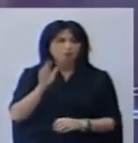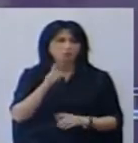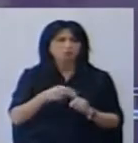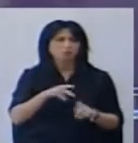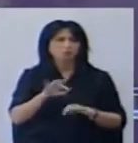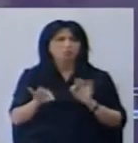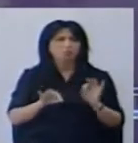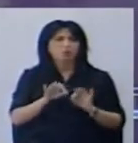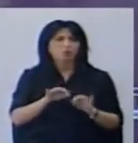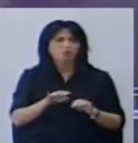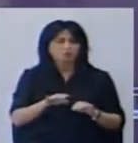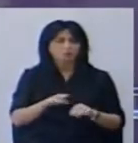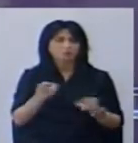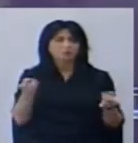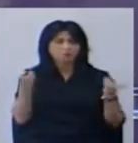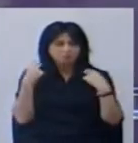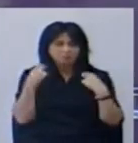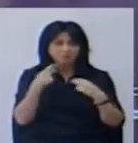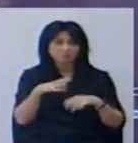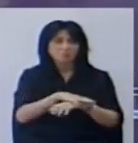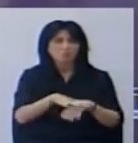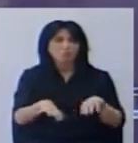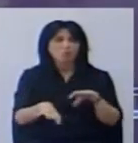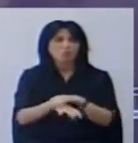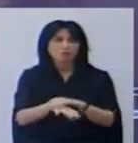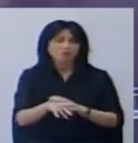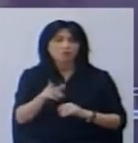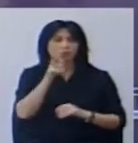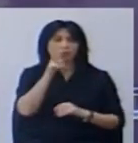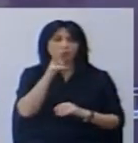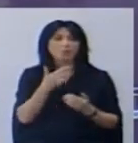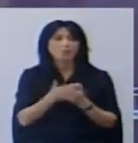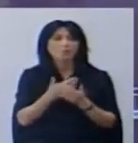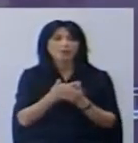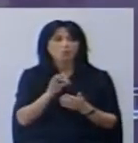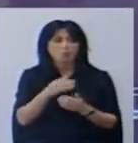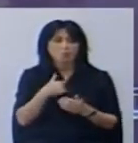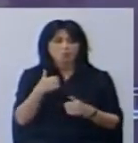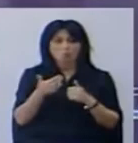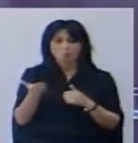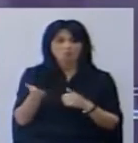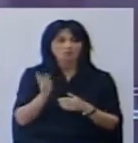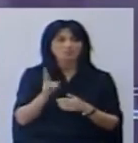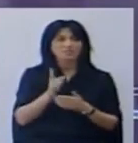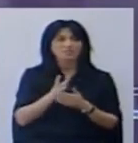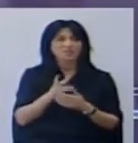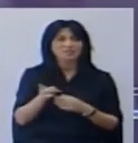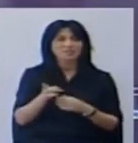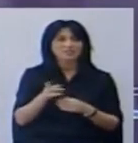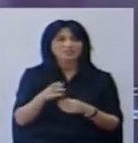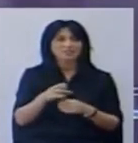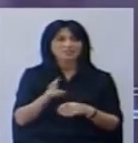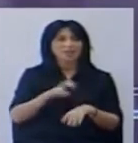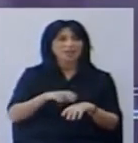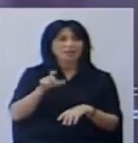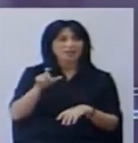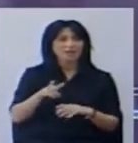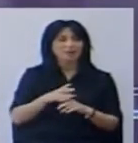ასეთი მორჩილი ადამიანები მათ აწყობთ. თორემ ახ ქუთაისის მაგალითზე ჩემი კონკურენტი ვინც არის